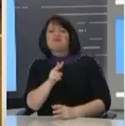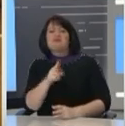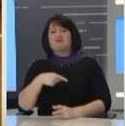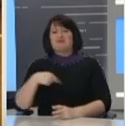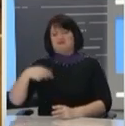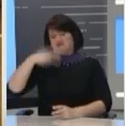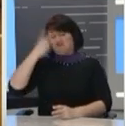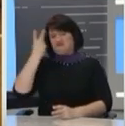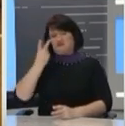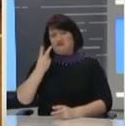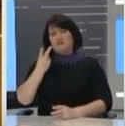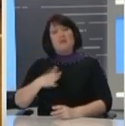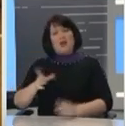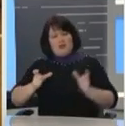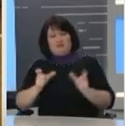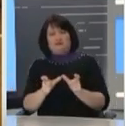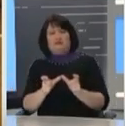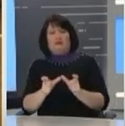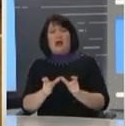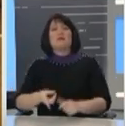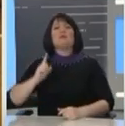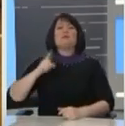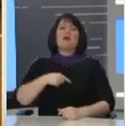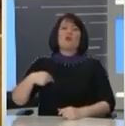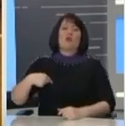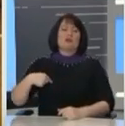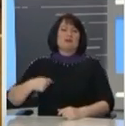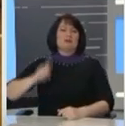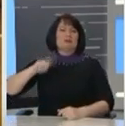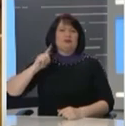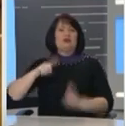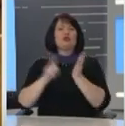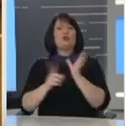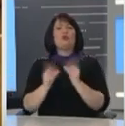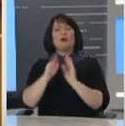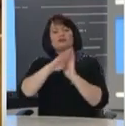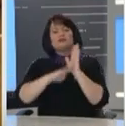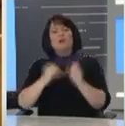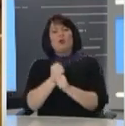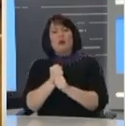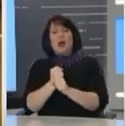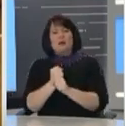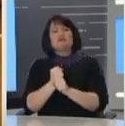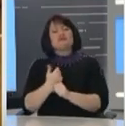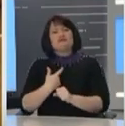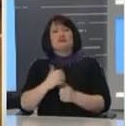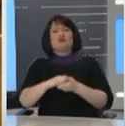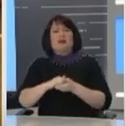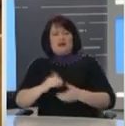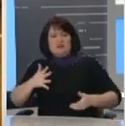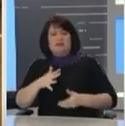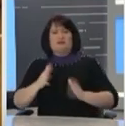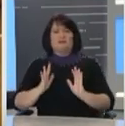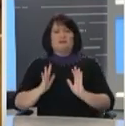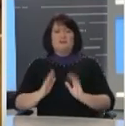εργοδοτικού αυταρχισμού και παραβίασης της εργατικής νομοθεσίας. Έχουμε κάνει